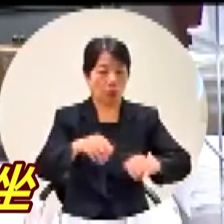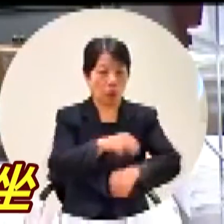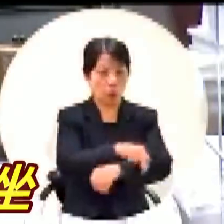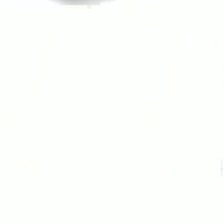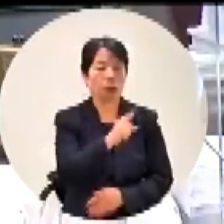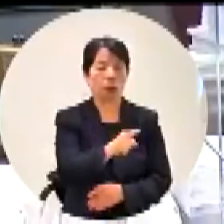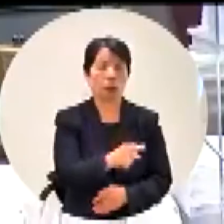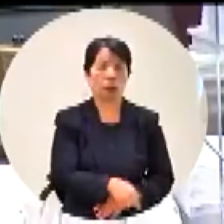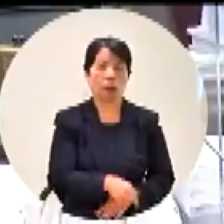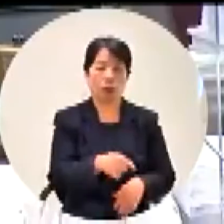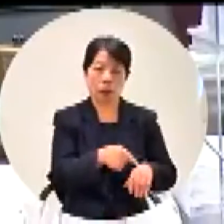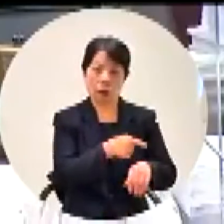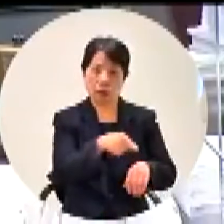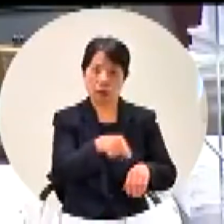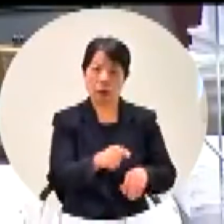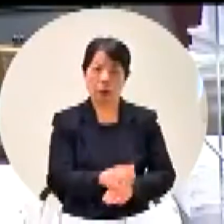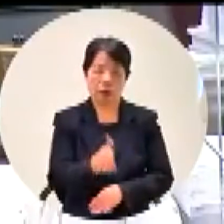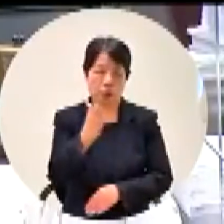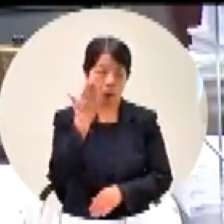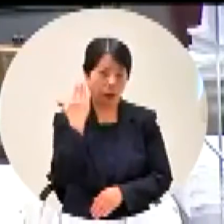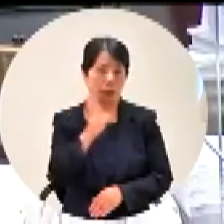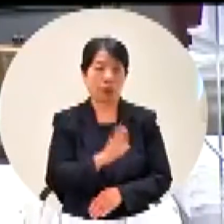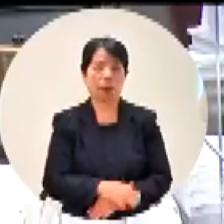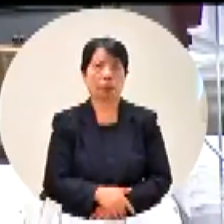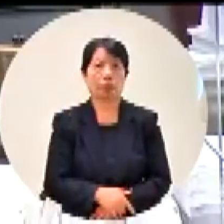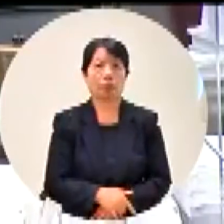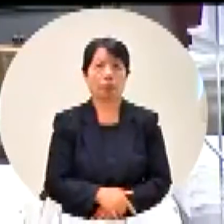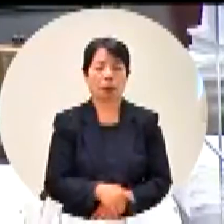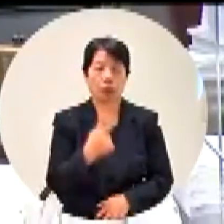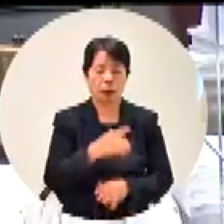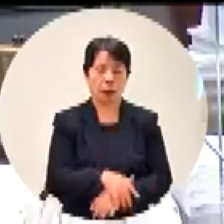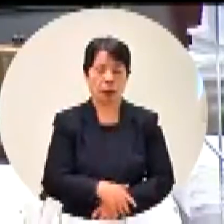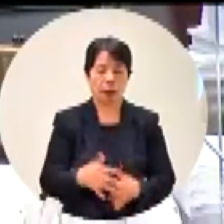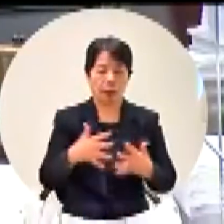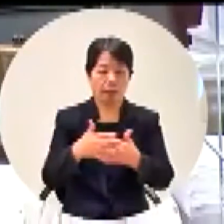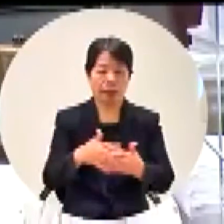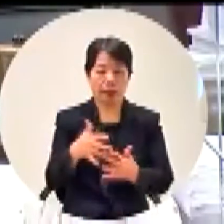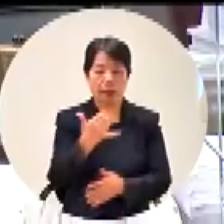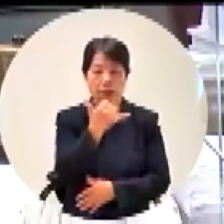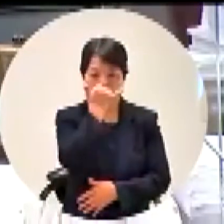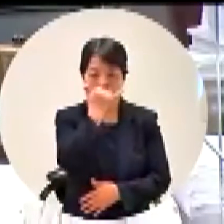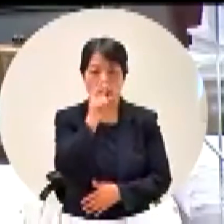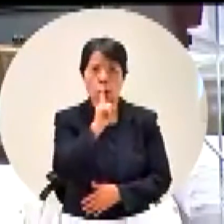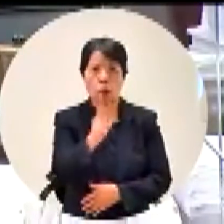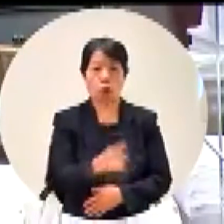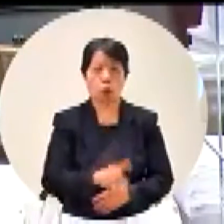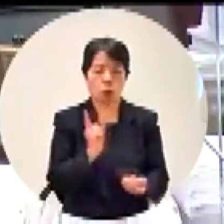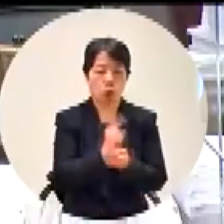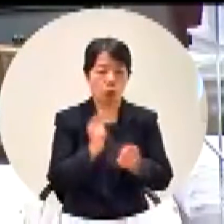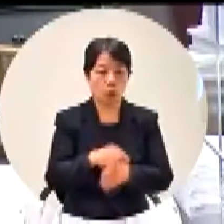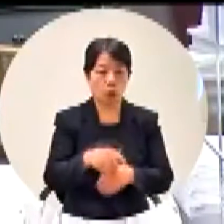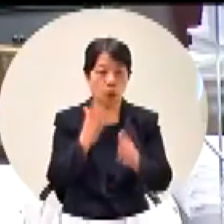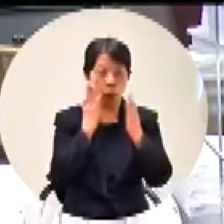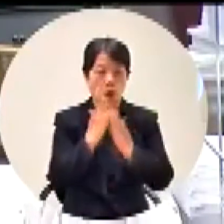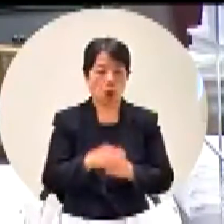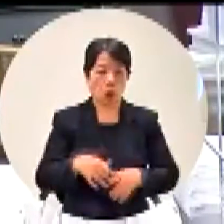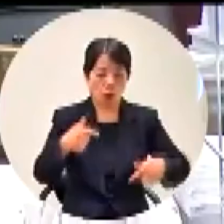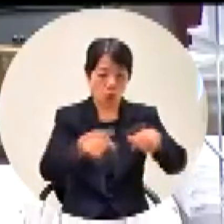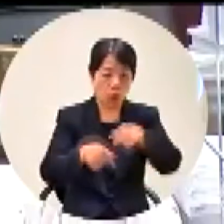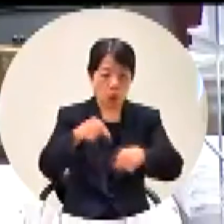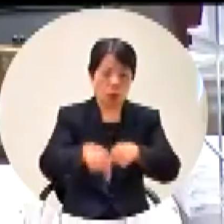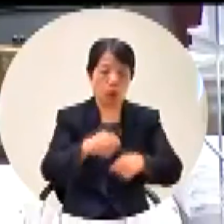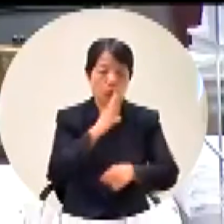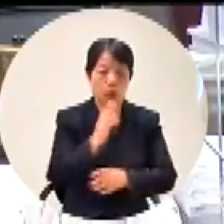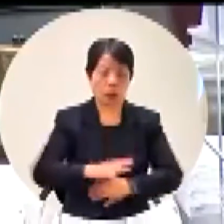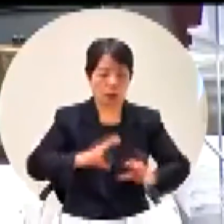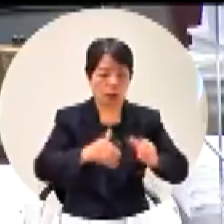的问题。过去美牛的时候，你说瘦肉精那天进口那天就是总统下